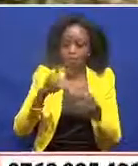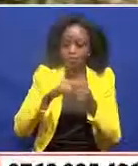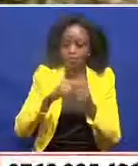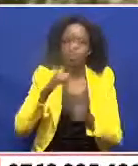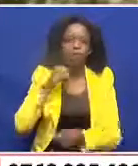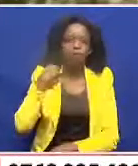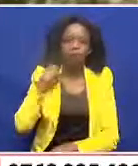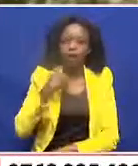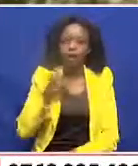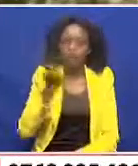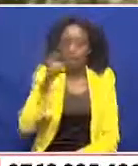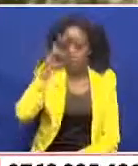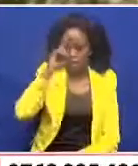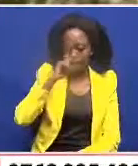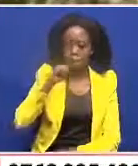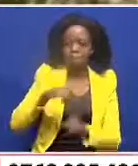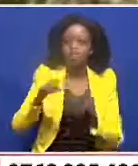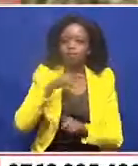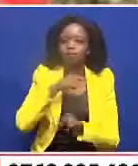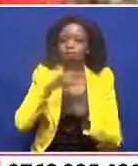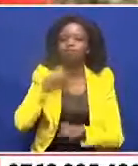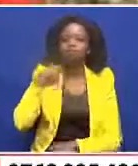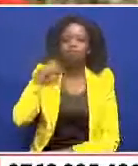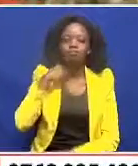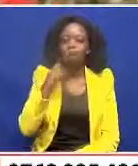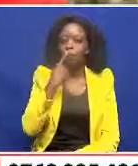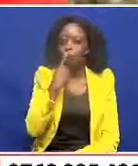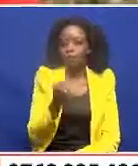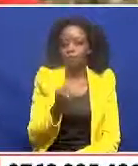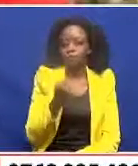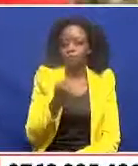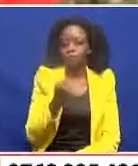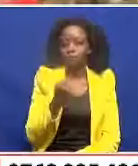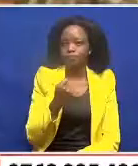lakini akona ring ya white. Huyu ngombe hapa mbele